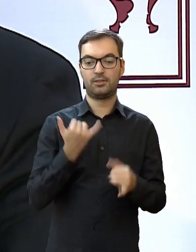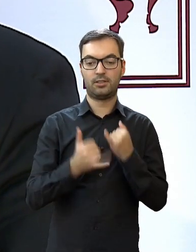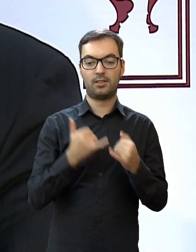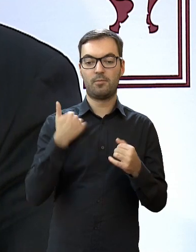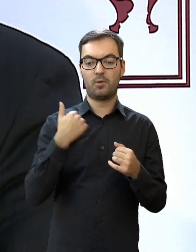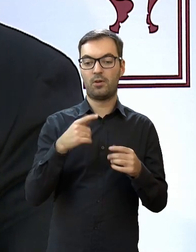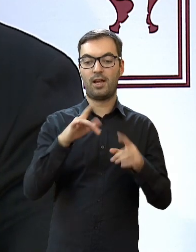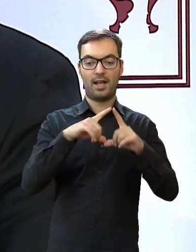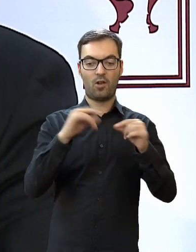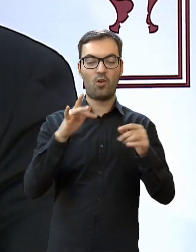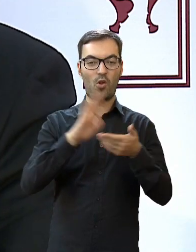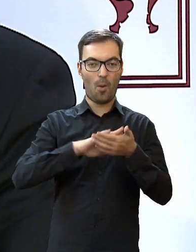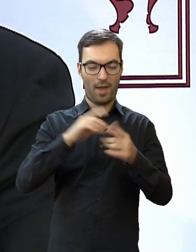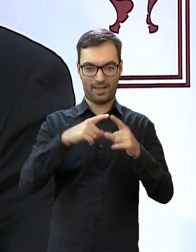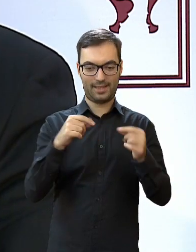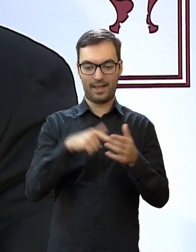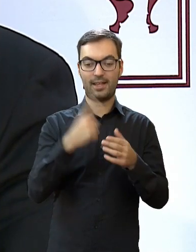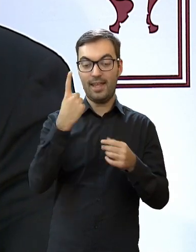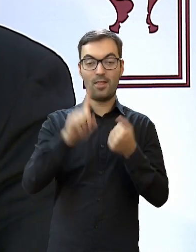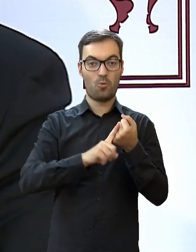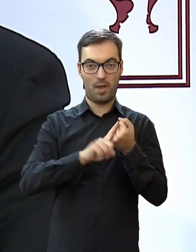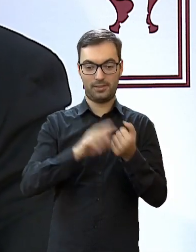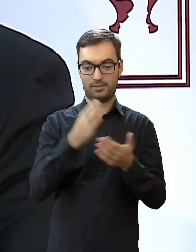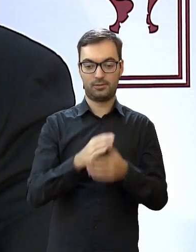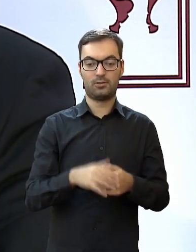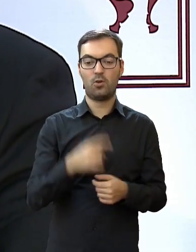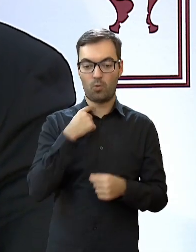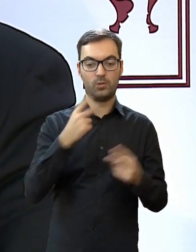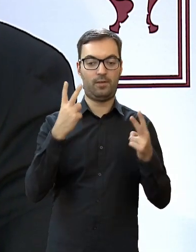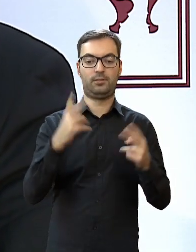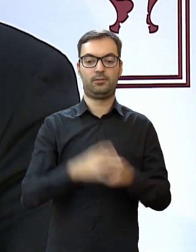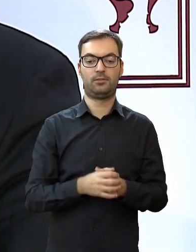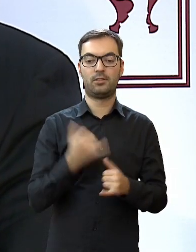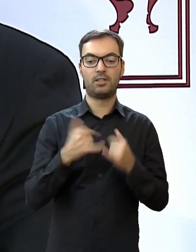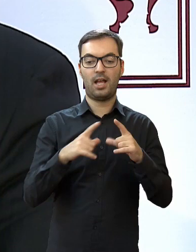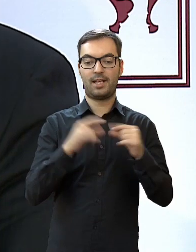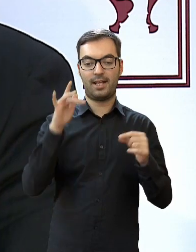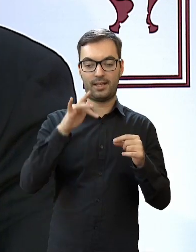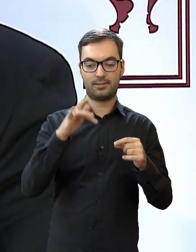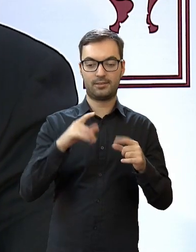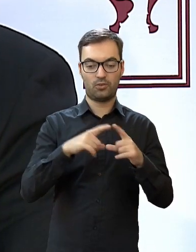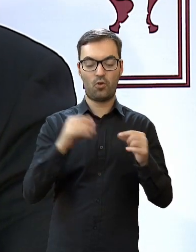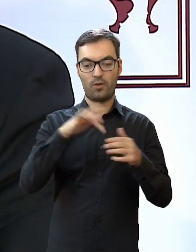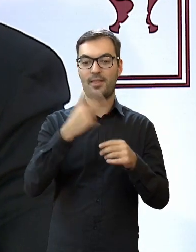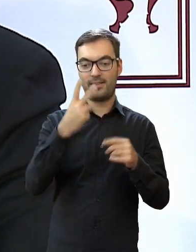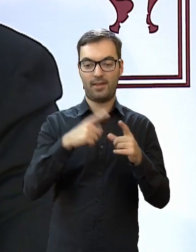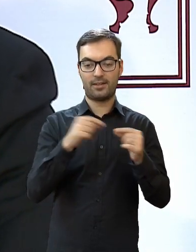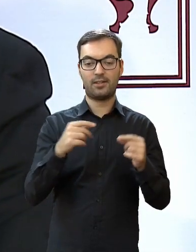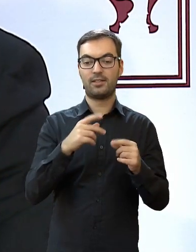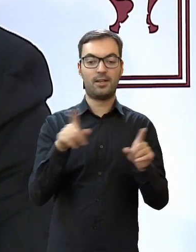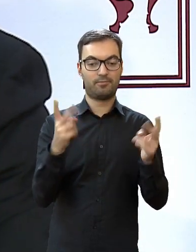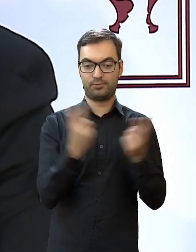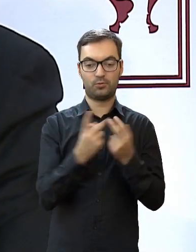była w tej kopercie kartka z jednym numerem, głos był ważny. Jeżeli były dwie kartki, ale był